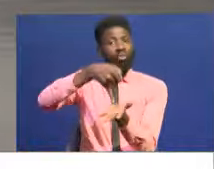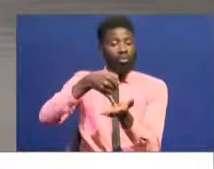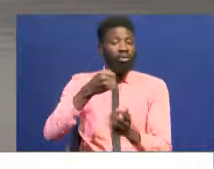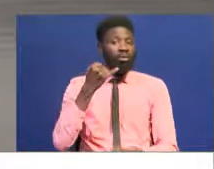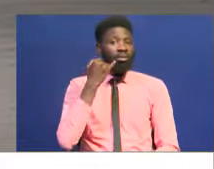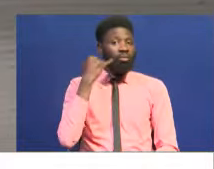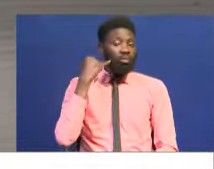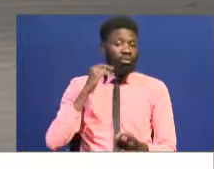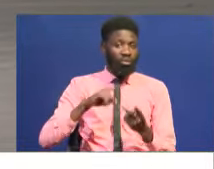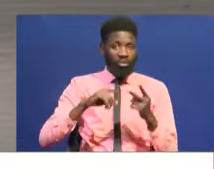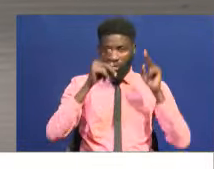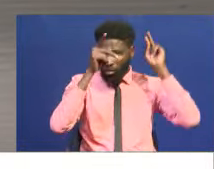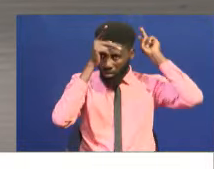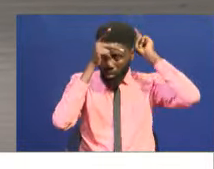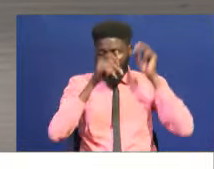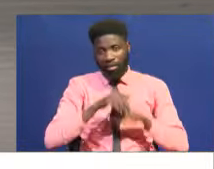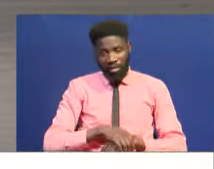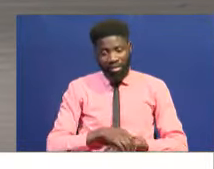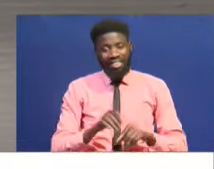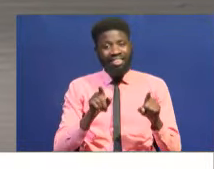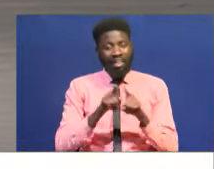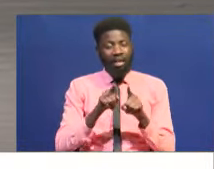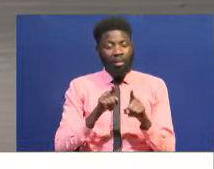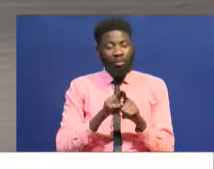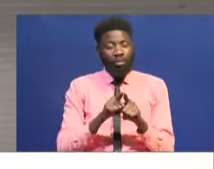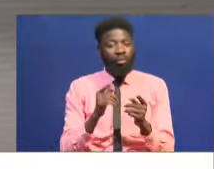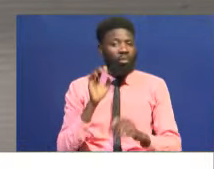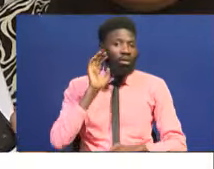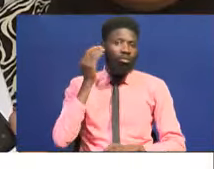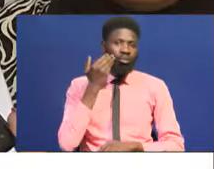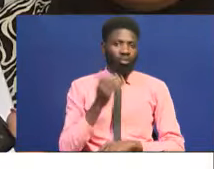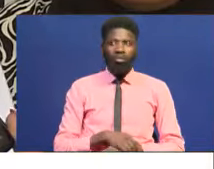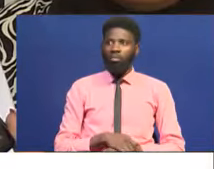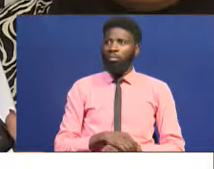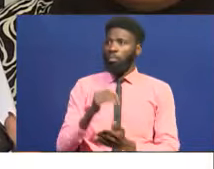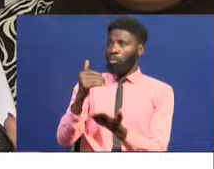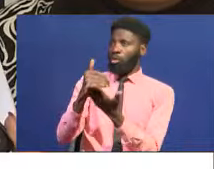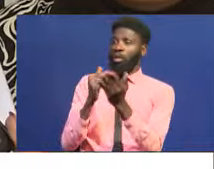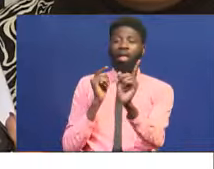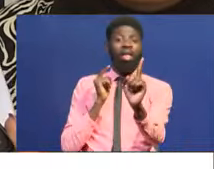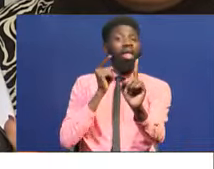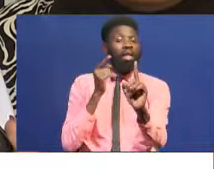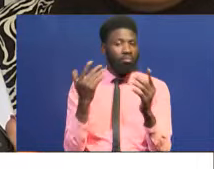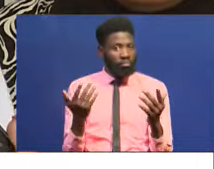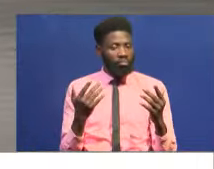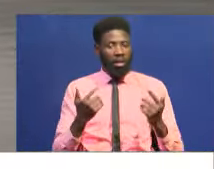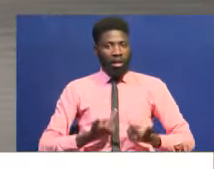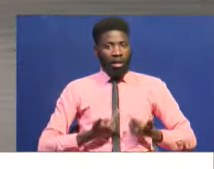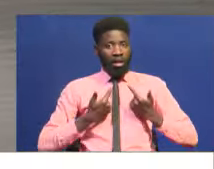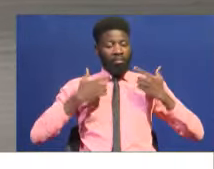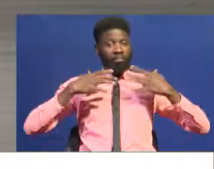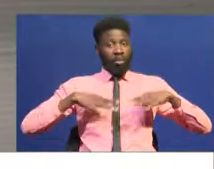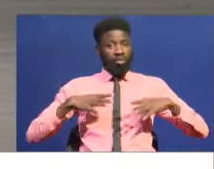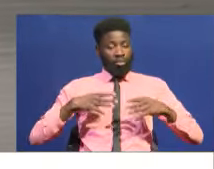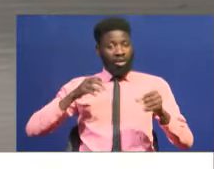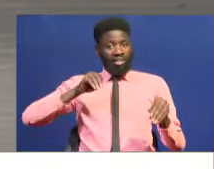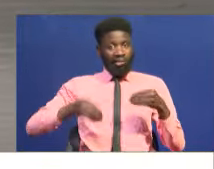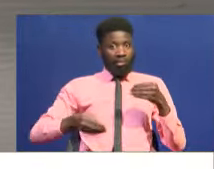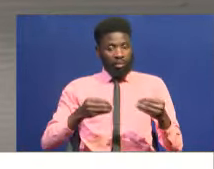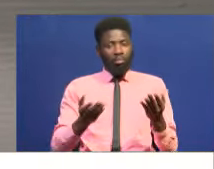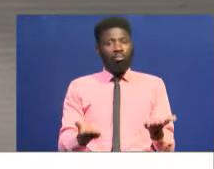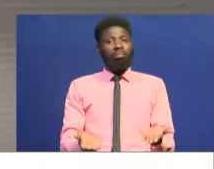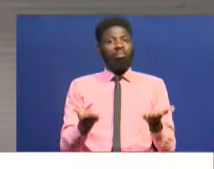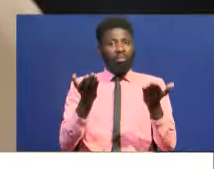na Isiolo. Madhumuni ya mpango huo ni kuboresha maisha ya watu walio na ulemavu na kuimarisha ujumuishi katika